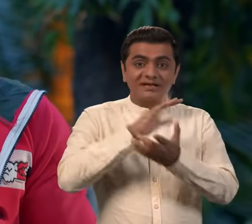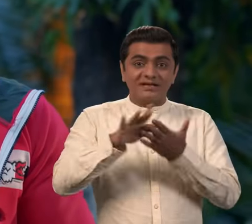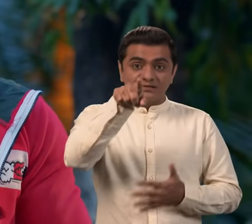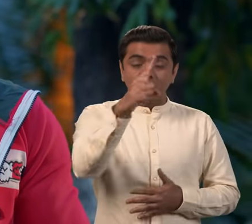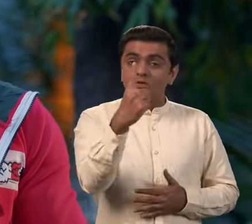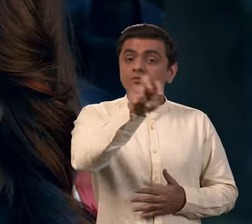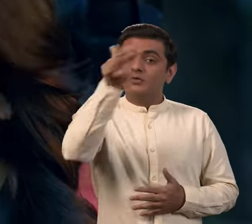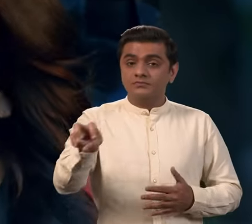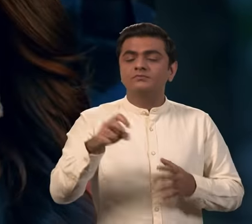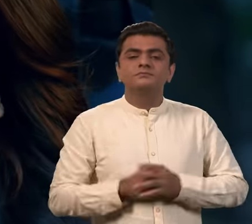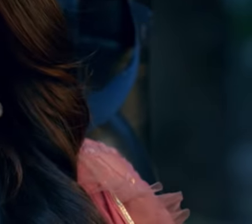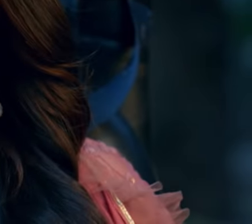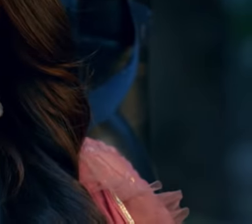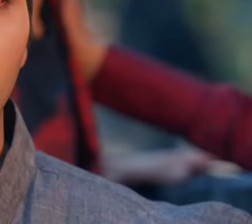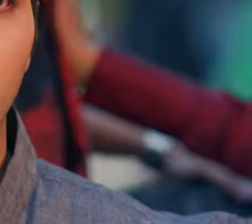सिर्फ हीर उतरेगी।